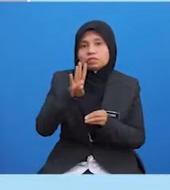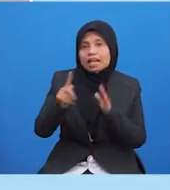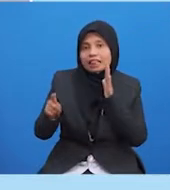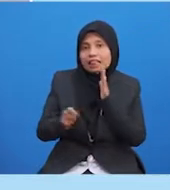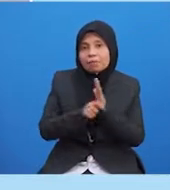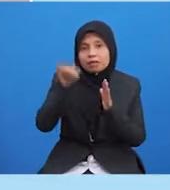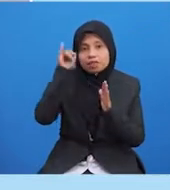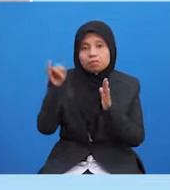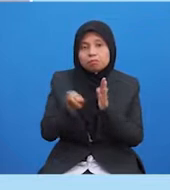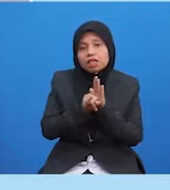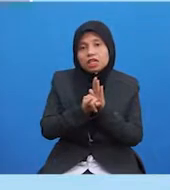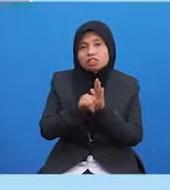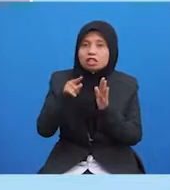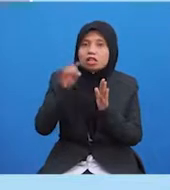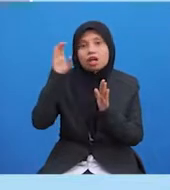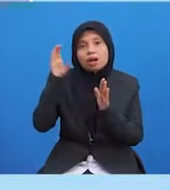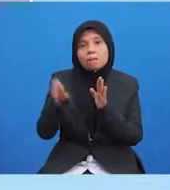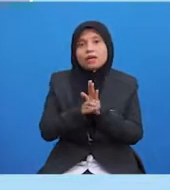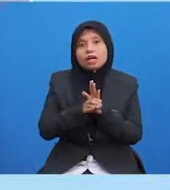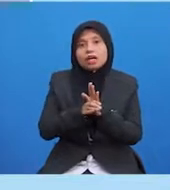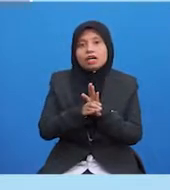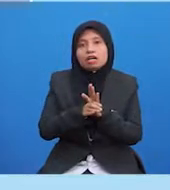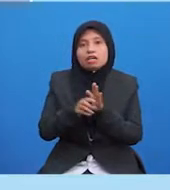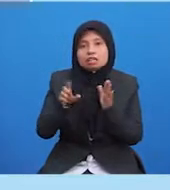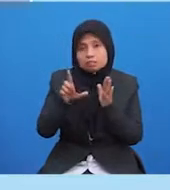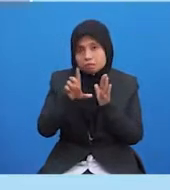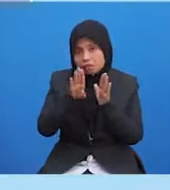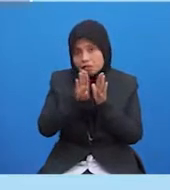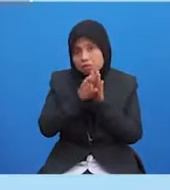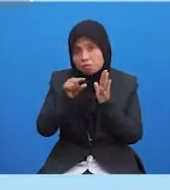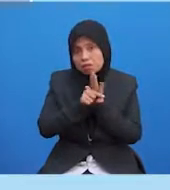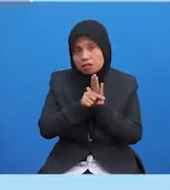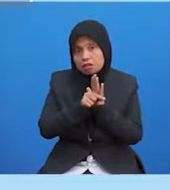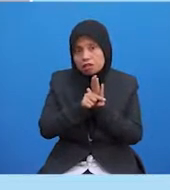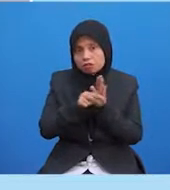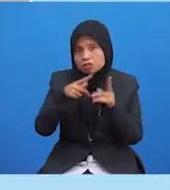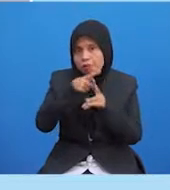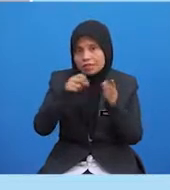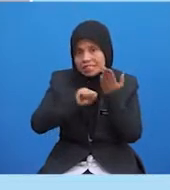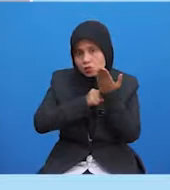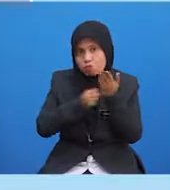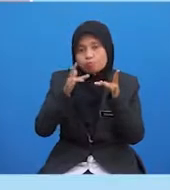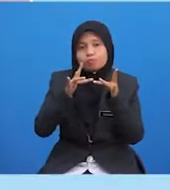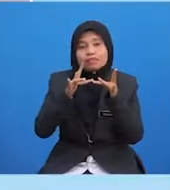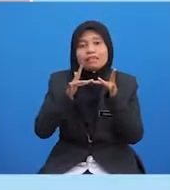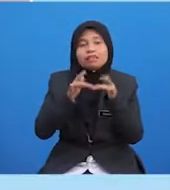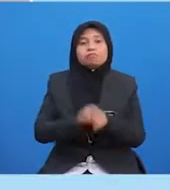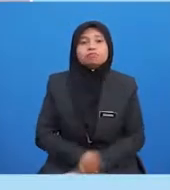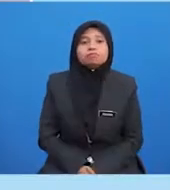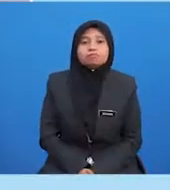menambah imej atau gambar sebagai latar belakang daripada sumber internet.